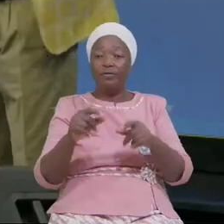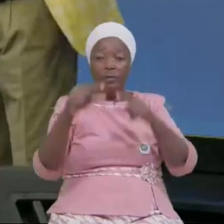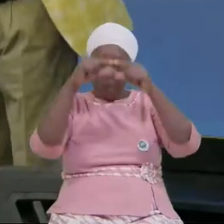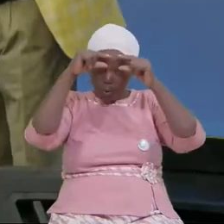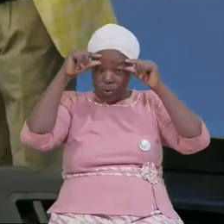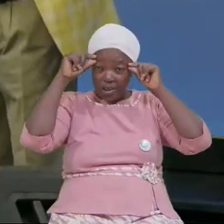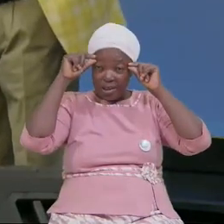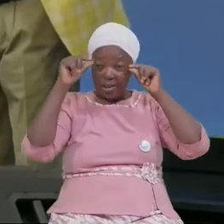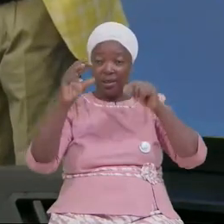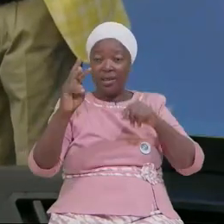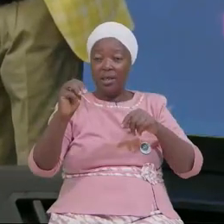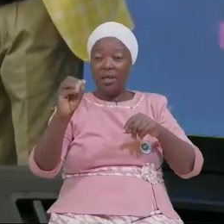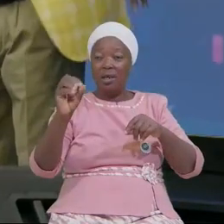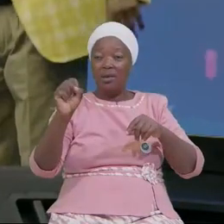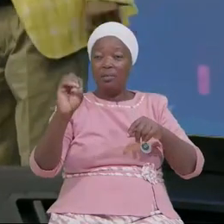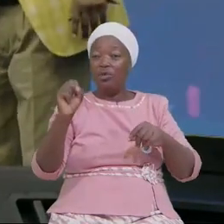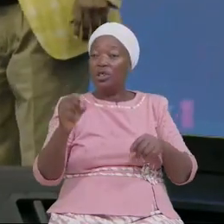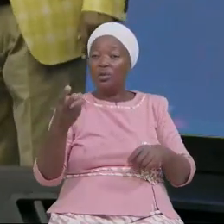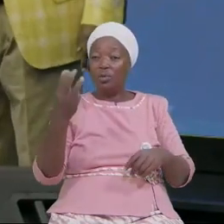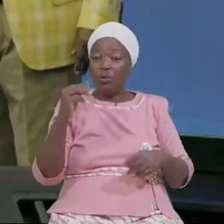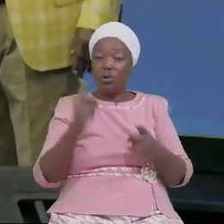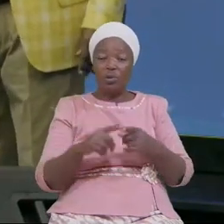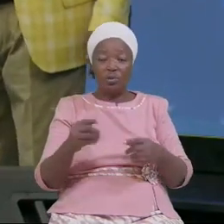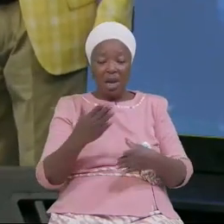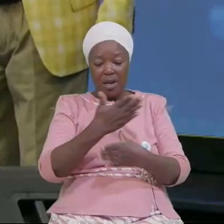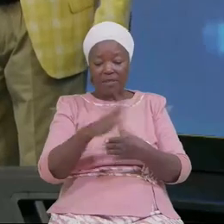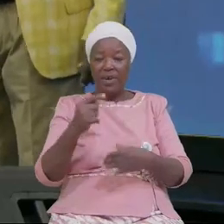Si Moïse devait diviser la mer rouge, mais